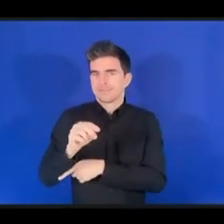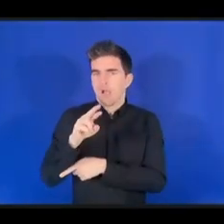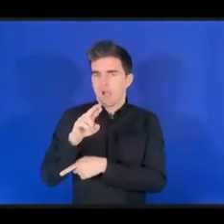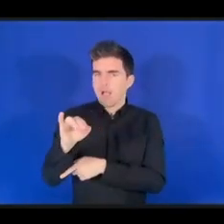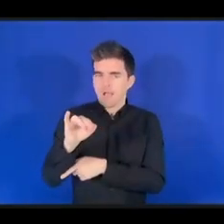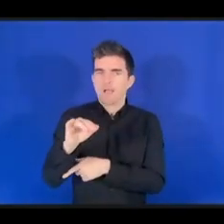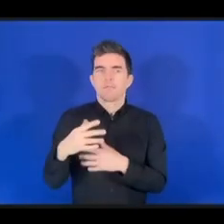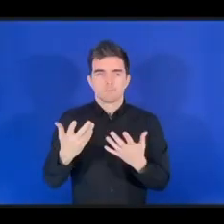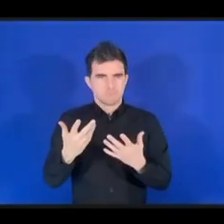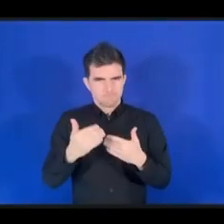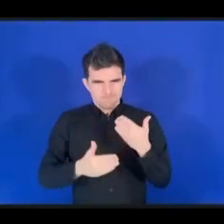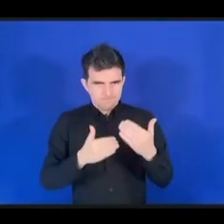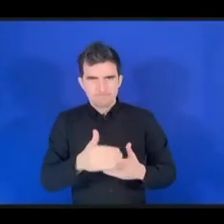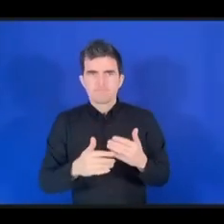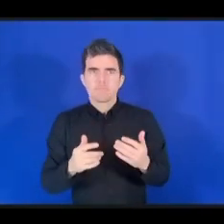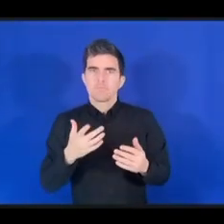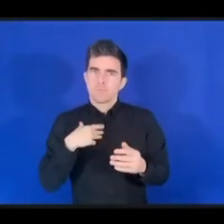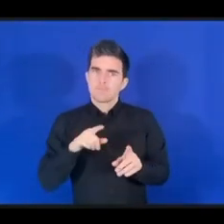该要